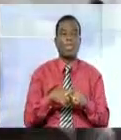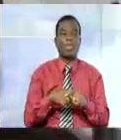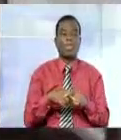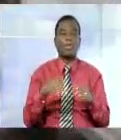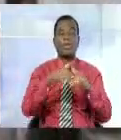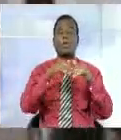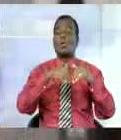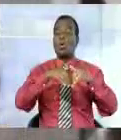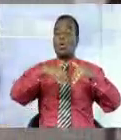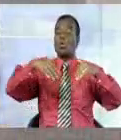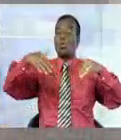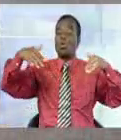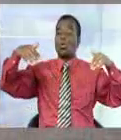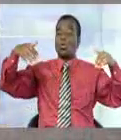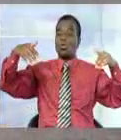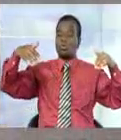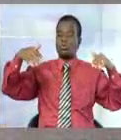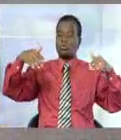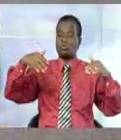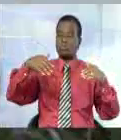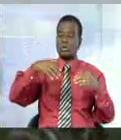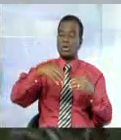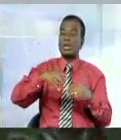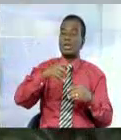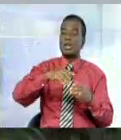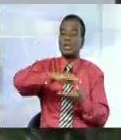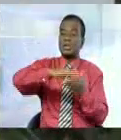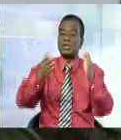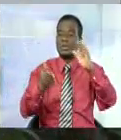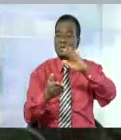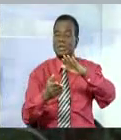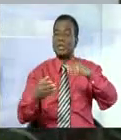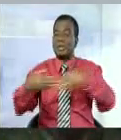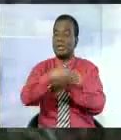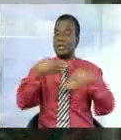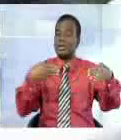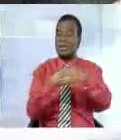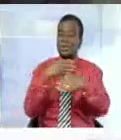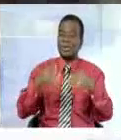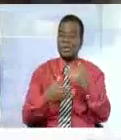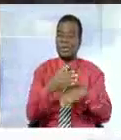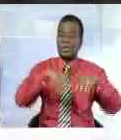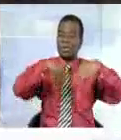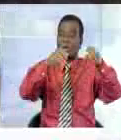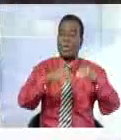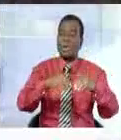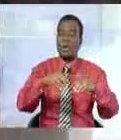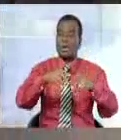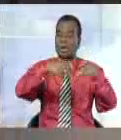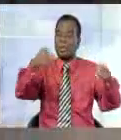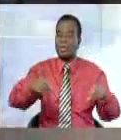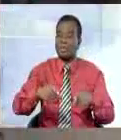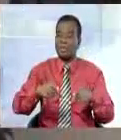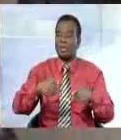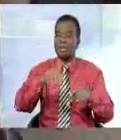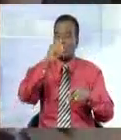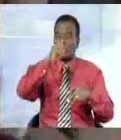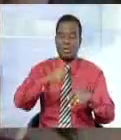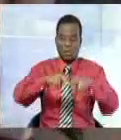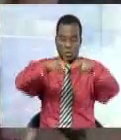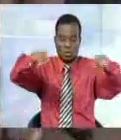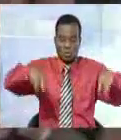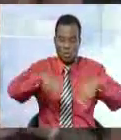Intensifier les échanges Côte d'Ivoire-Burkina Faso par un outil de facilitation du commerce. Le poste de contrôle, juste à poser.